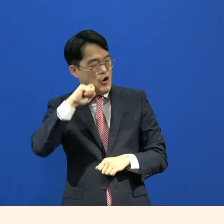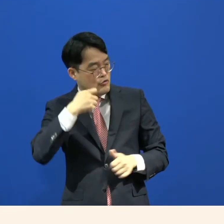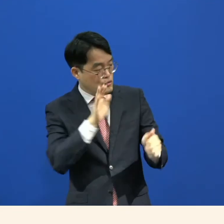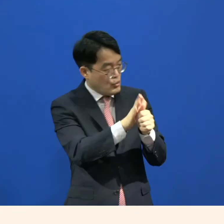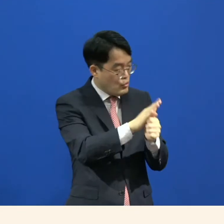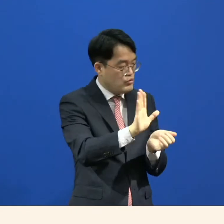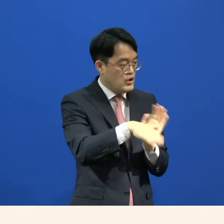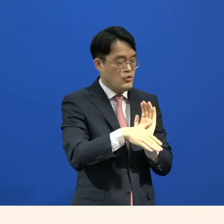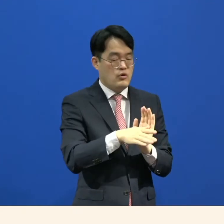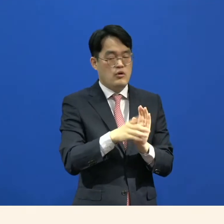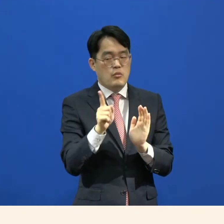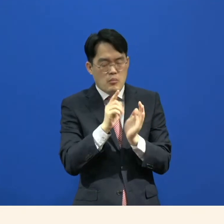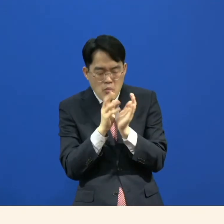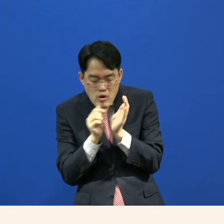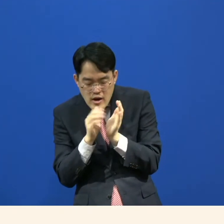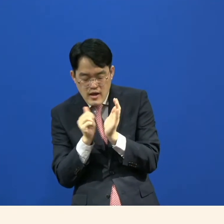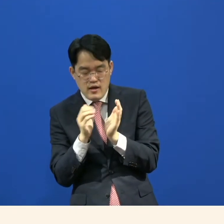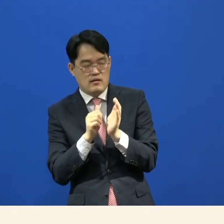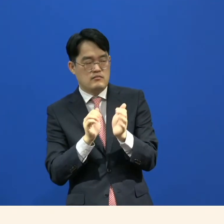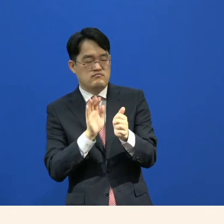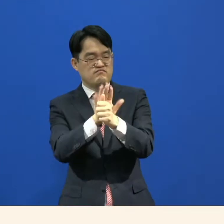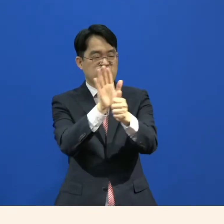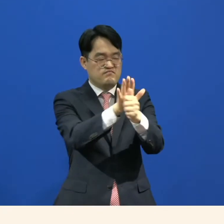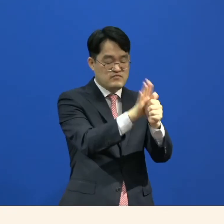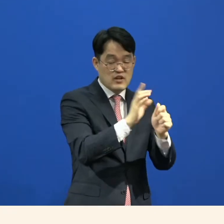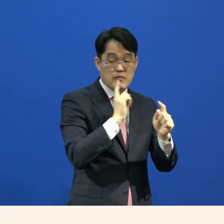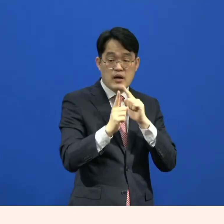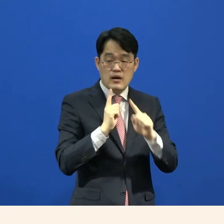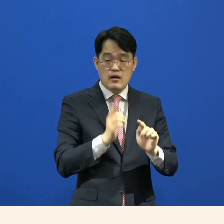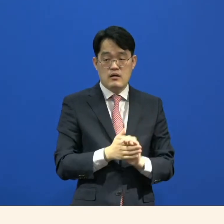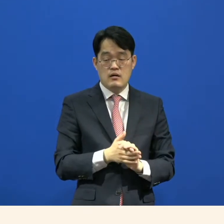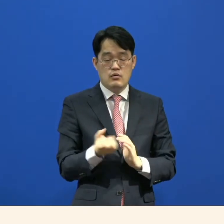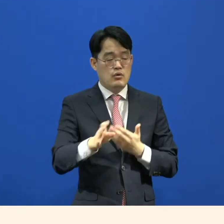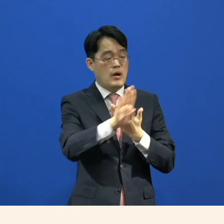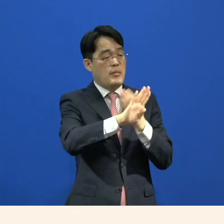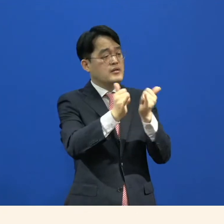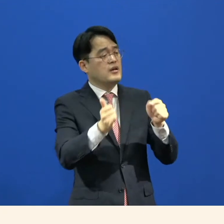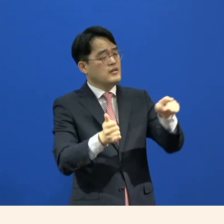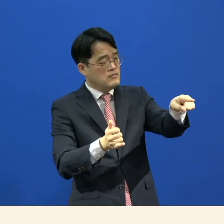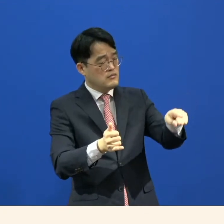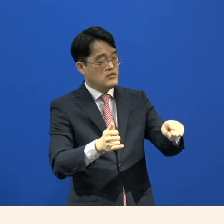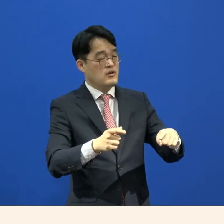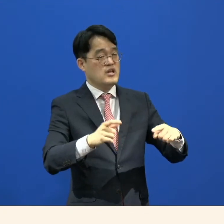이 바리새인들을 두고 하신 말씀인 것입니다. 그걸 자랑으로 삼지 말라는 거죠.